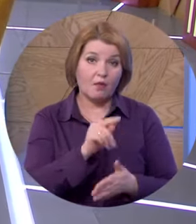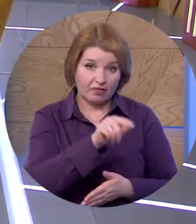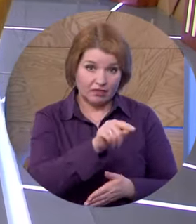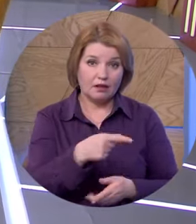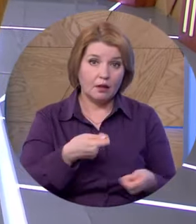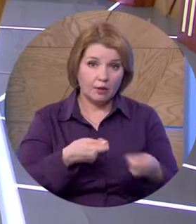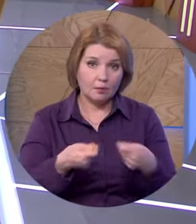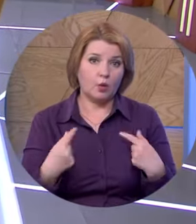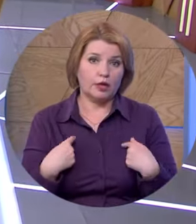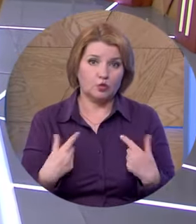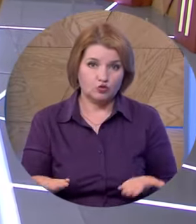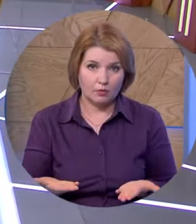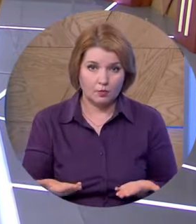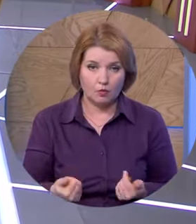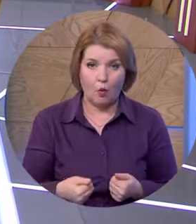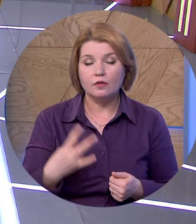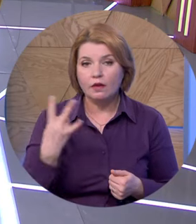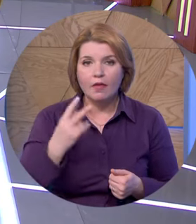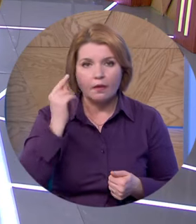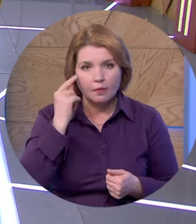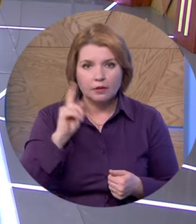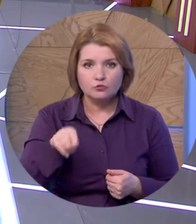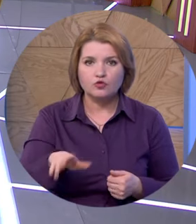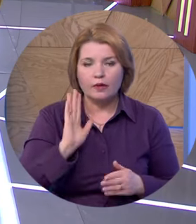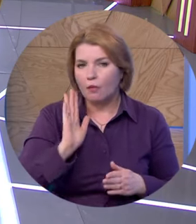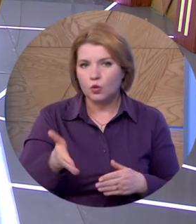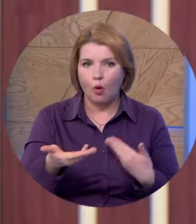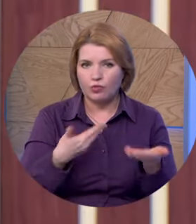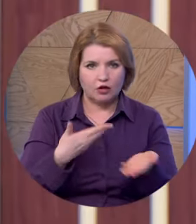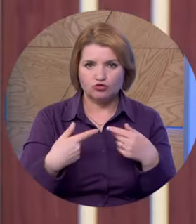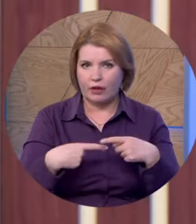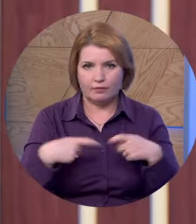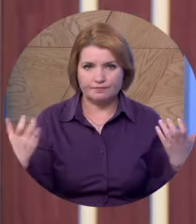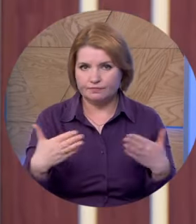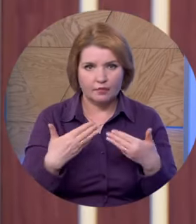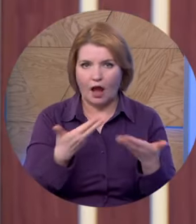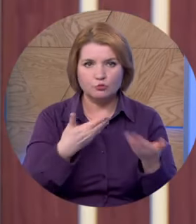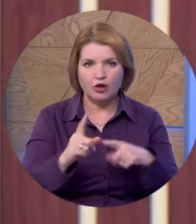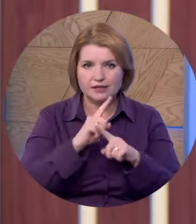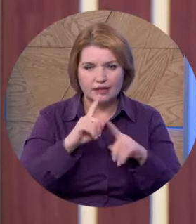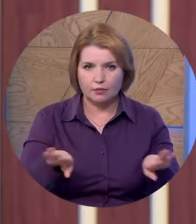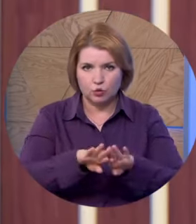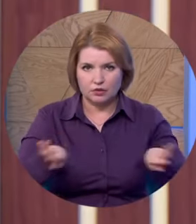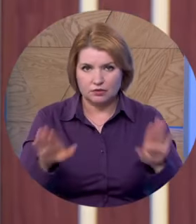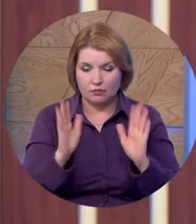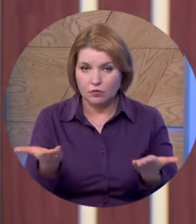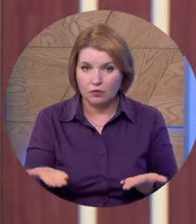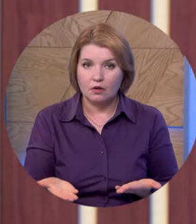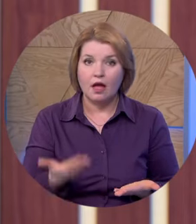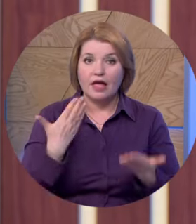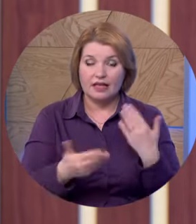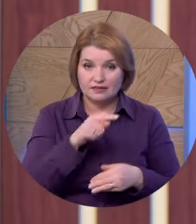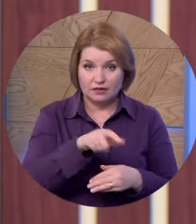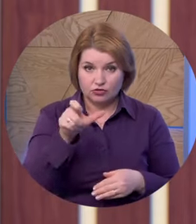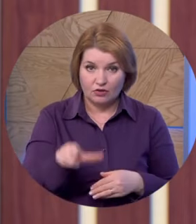Но надо понимать, что в определенных историях это приведет к разрыву отношений. Если человек понимает, что он не сможет больше манипулировать с вами и достигать своей